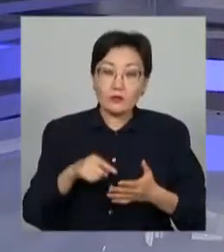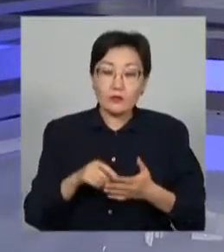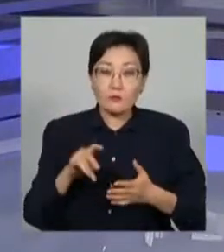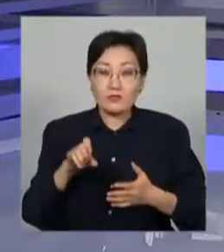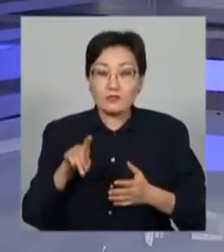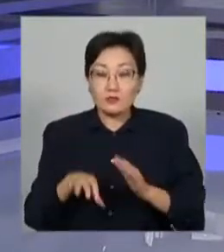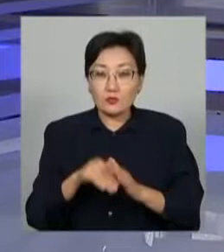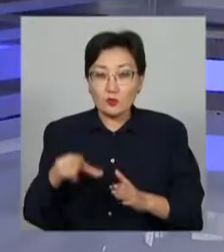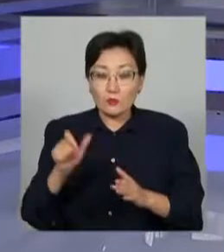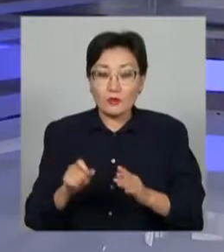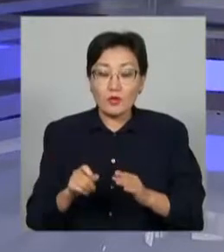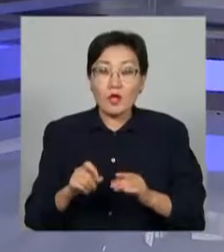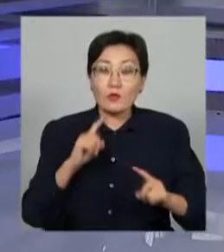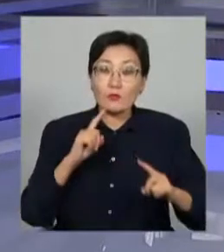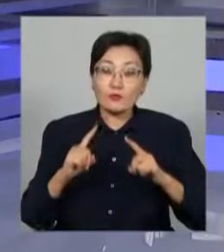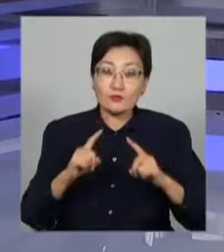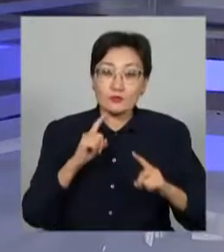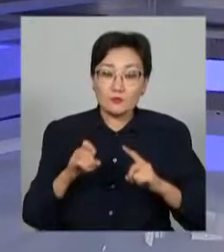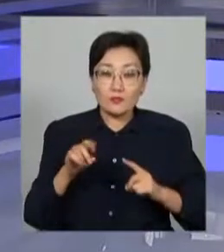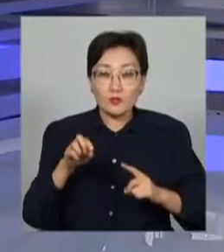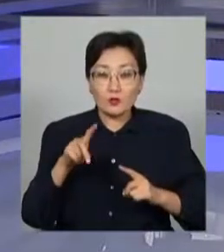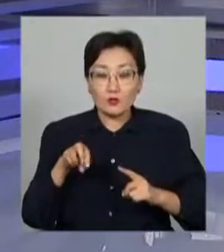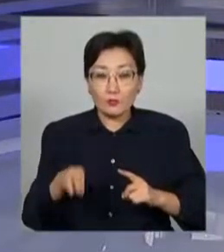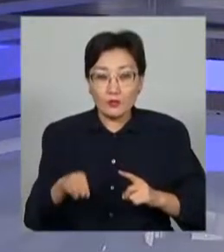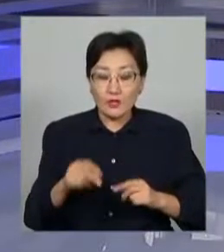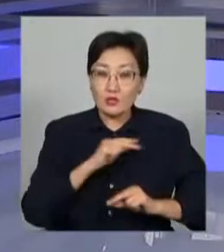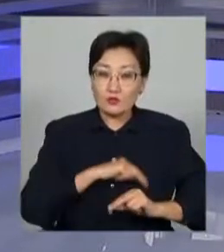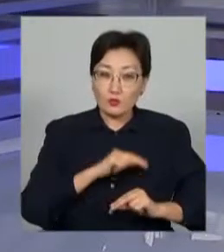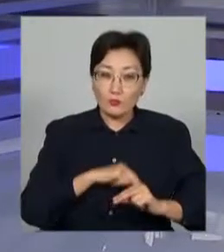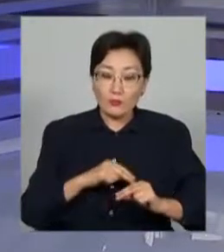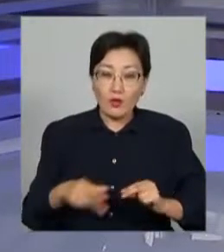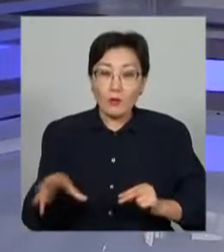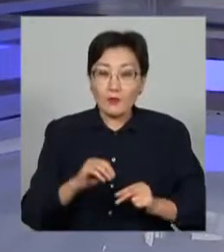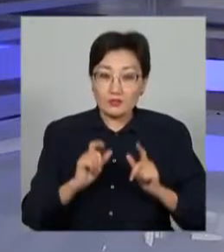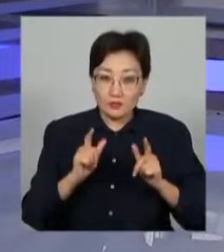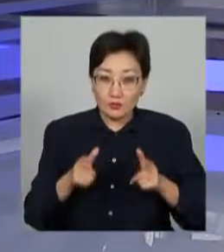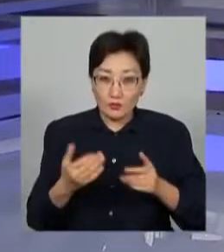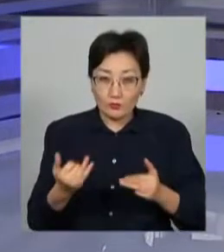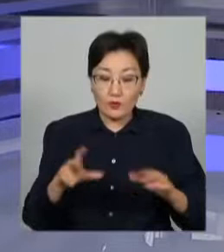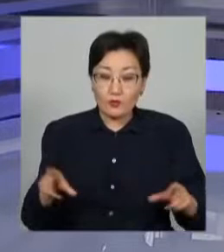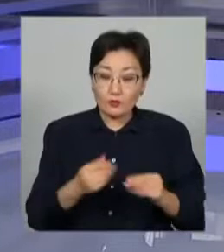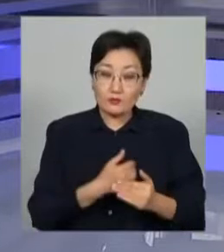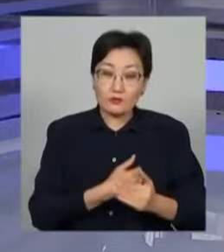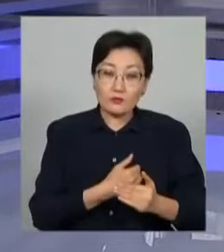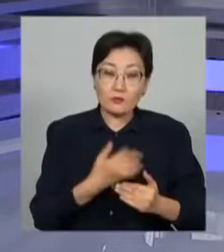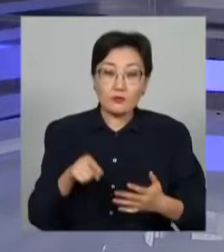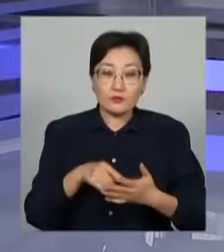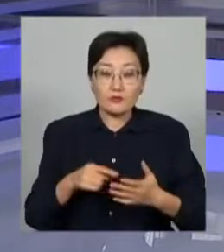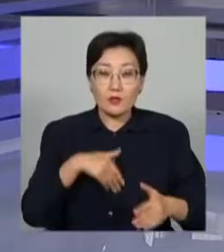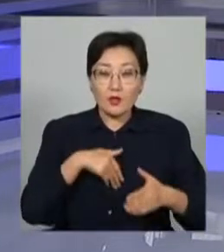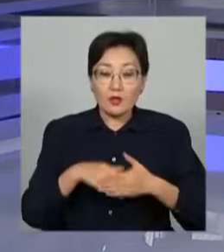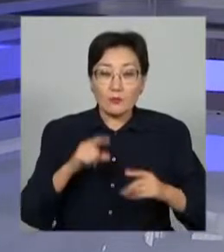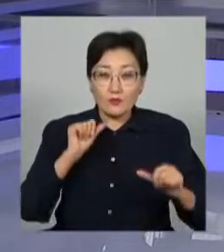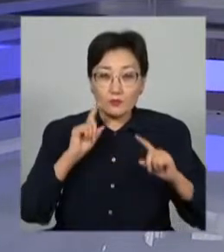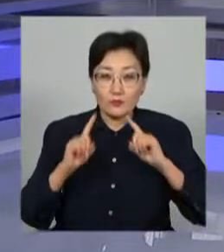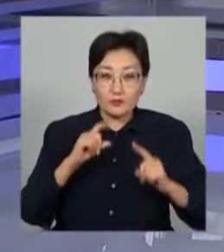мәслихат депутаттары кезектен тыс сессияда Ерболат Асқарбекұлының қызметін бір ауыздан қолдап, оған сәттілік тіледі. Қалалық актив отырысына